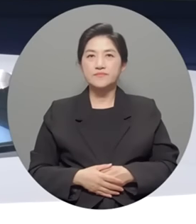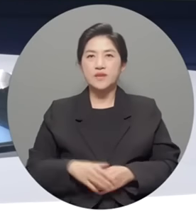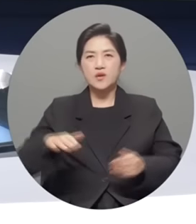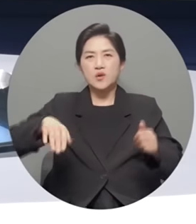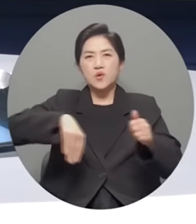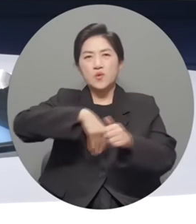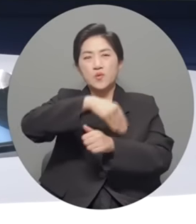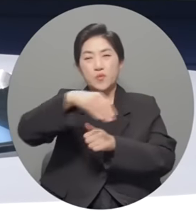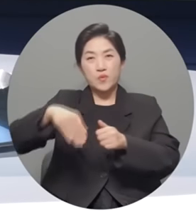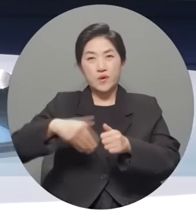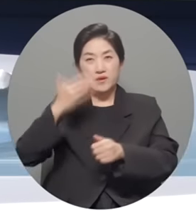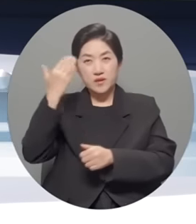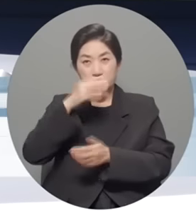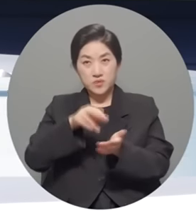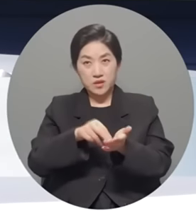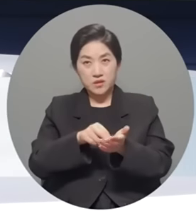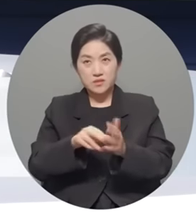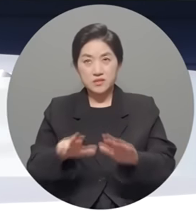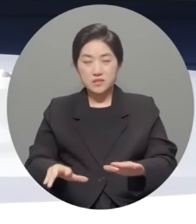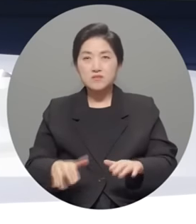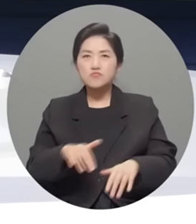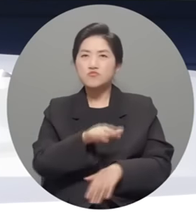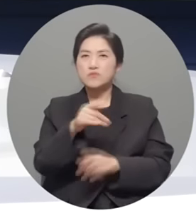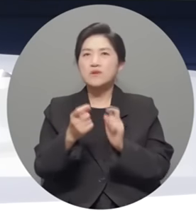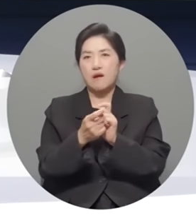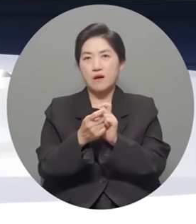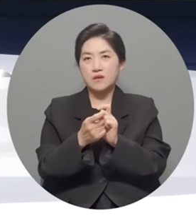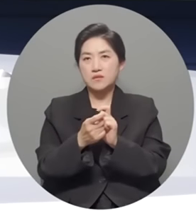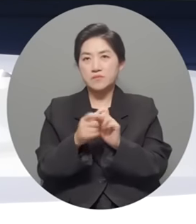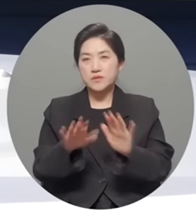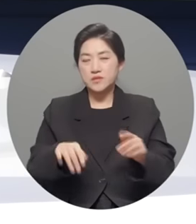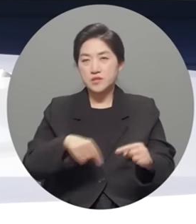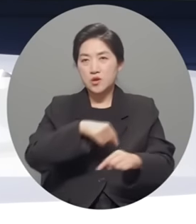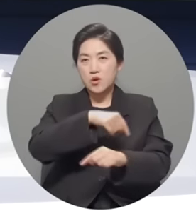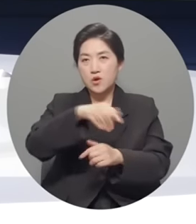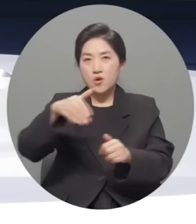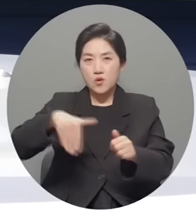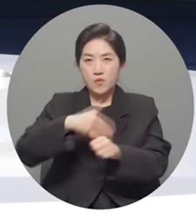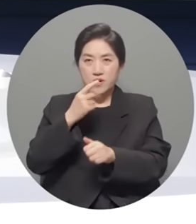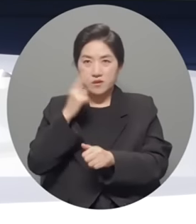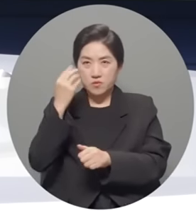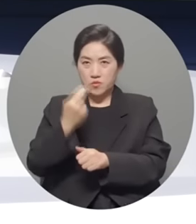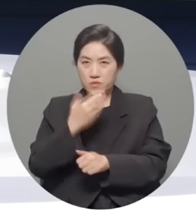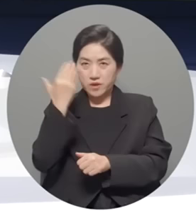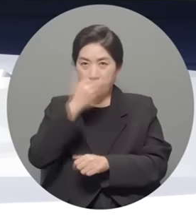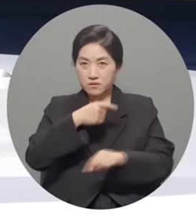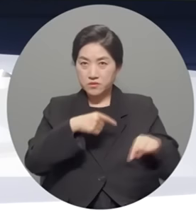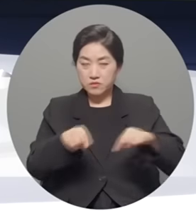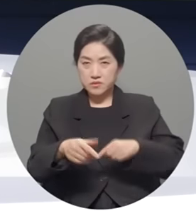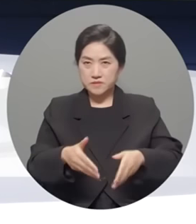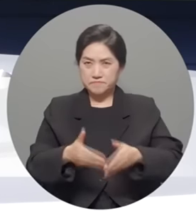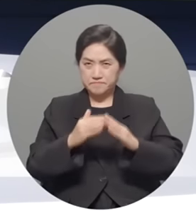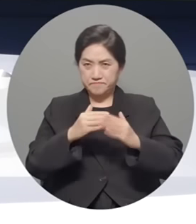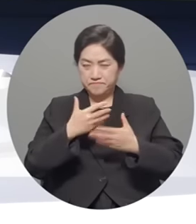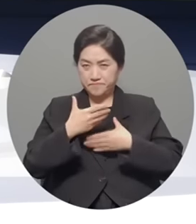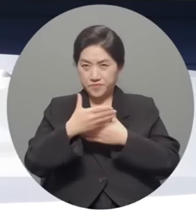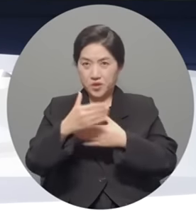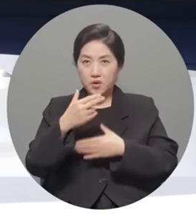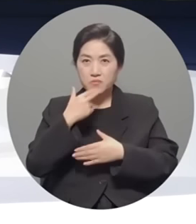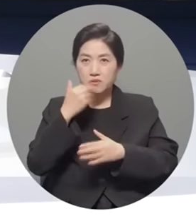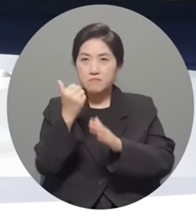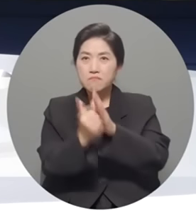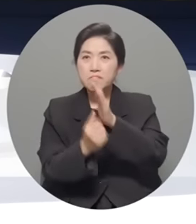환경 문제는 지금 세대의 문제이기도 하지만 지금 환경 정책을 제대로 세우지 않아서 생기는 피해는 아마 몇십 년